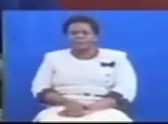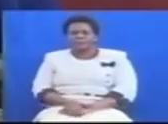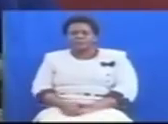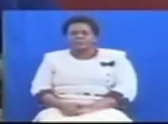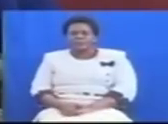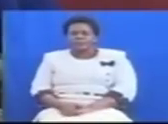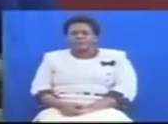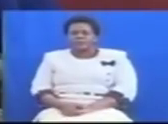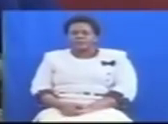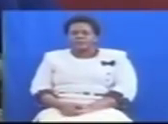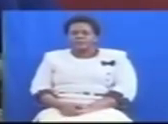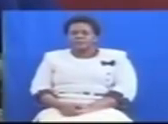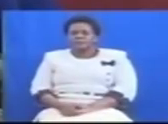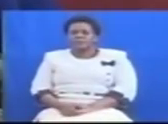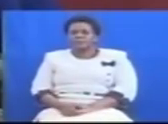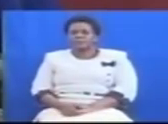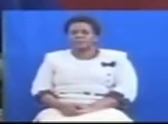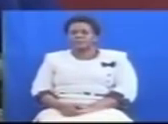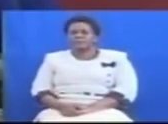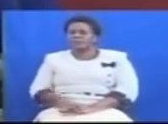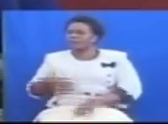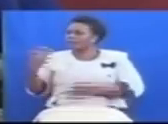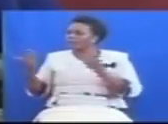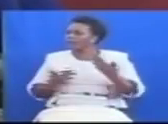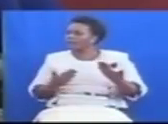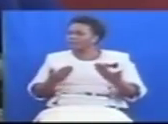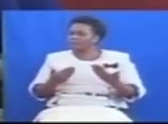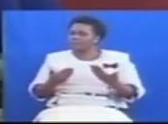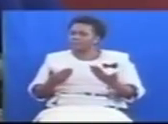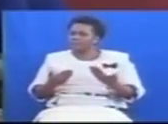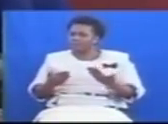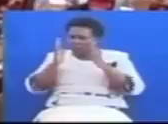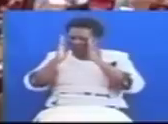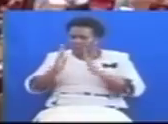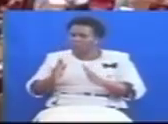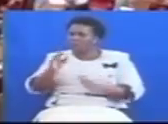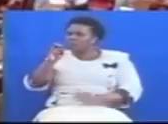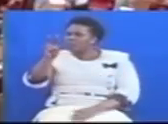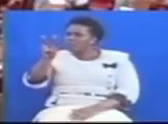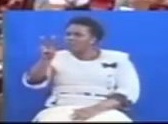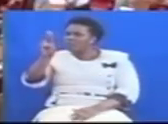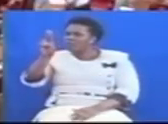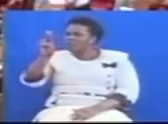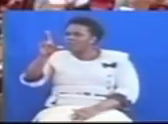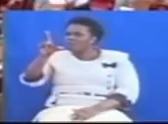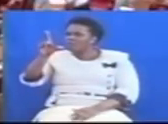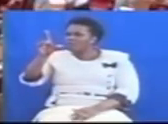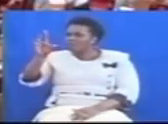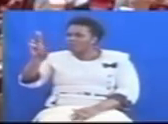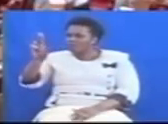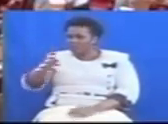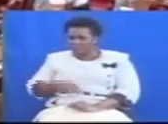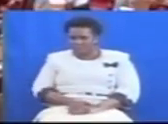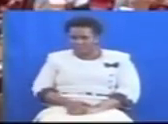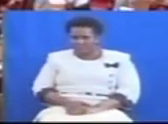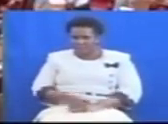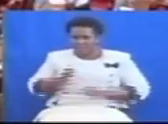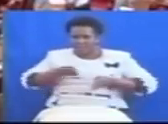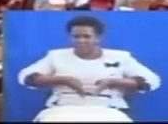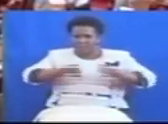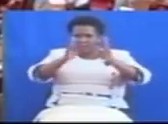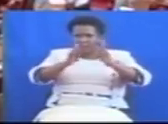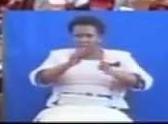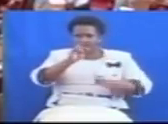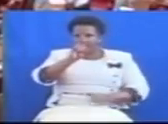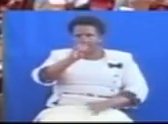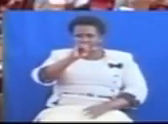Mheshimiwa Zainabu Matitu Vulu, sasa aulize swali lake. Barabara ya Vikindo hadi Vianzi